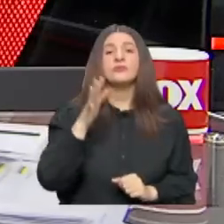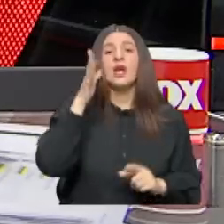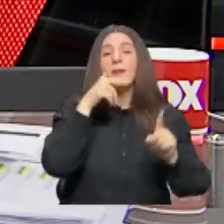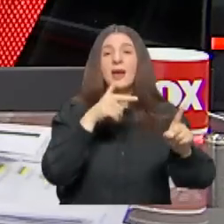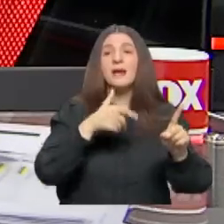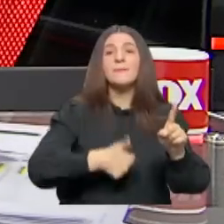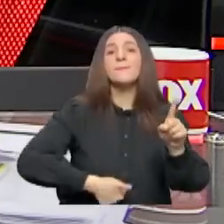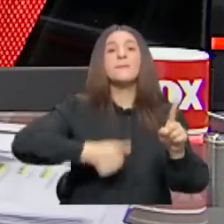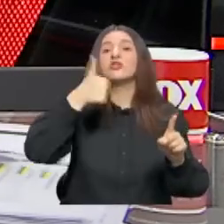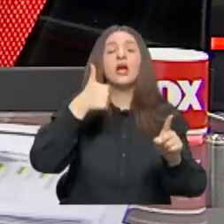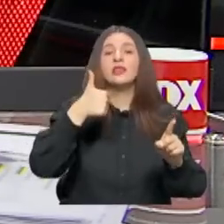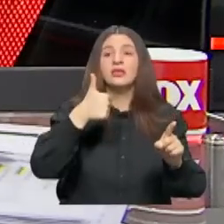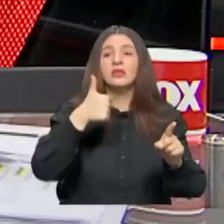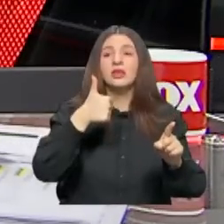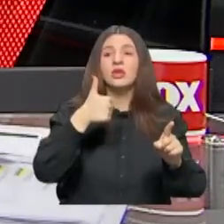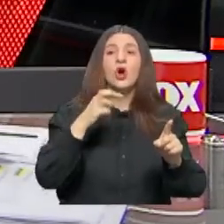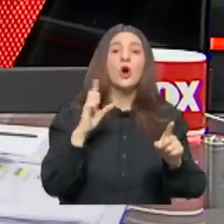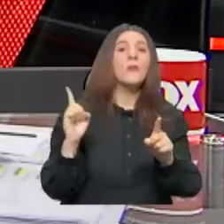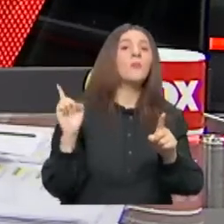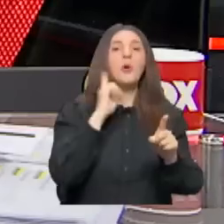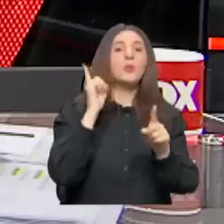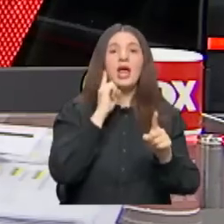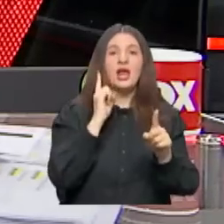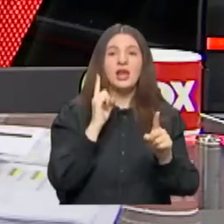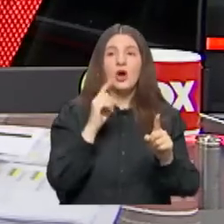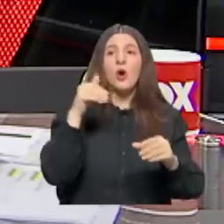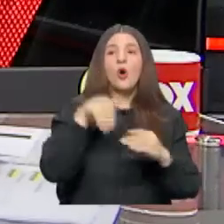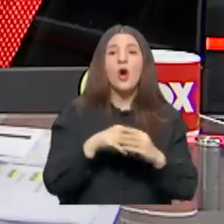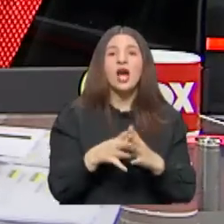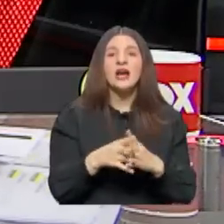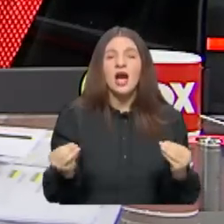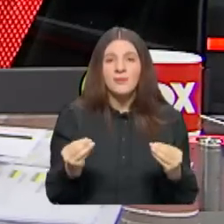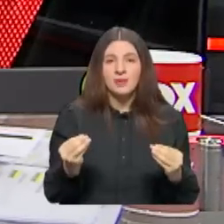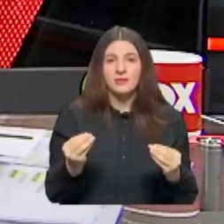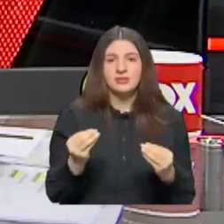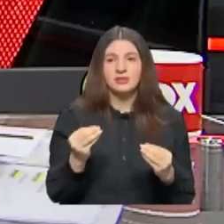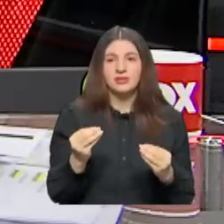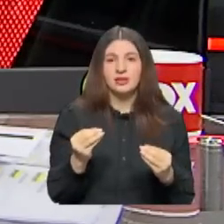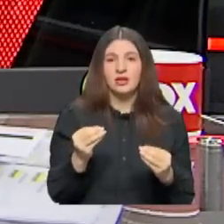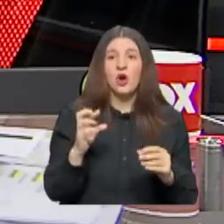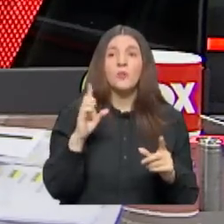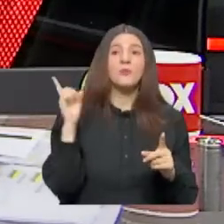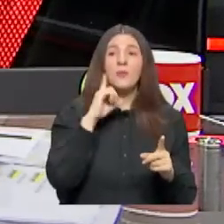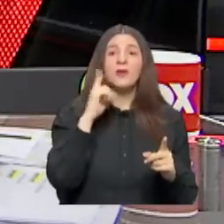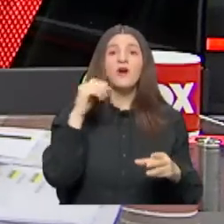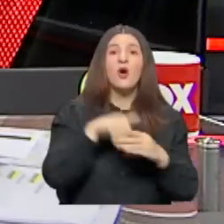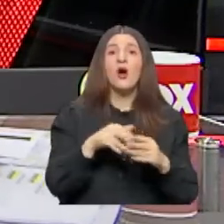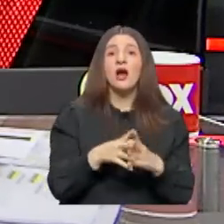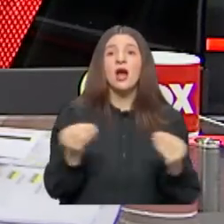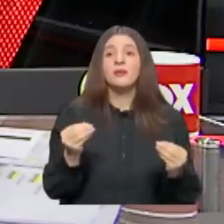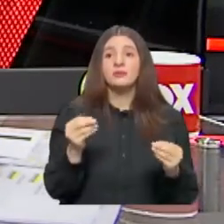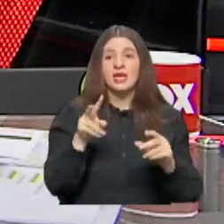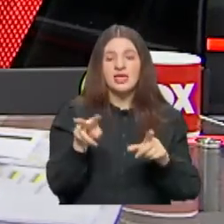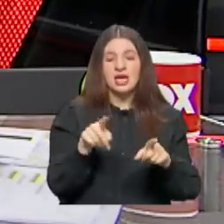Amerika'nın başkanının popülaritesini, oy kaybetmesini, popülaritesini ve oy